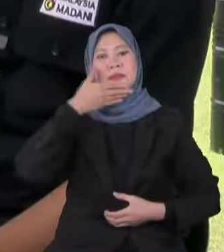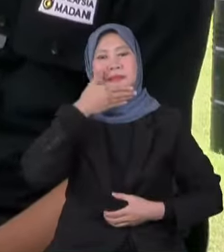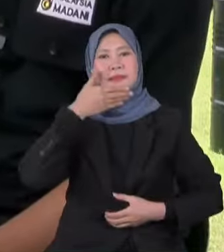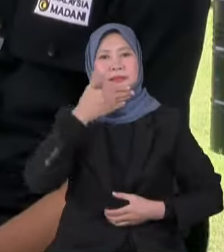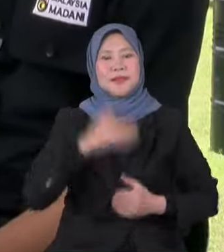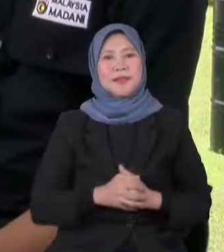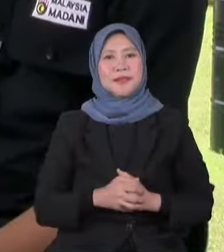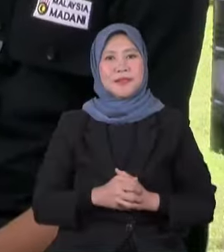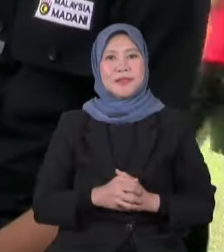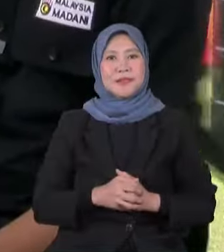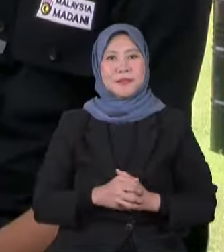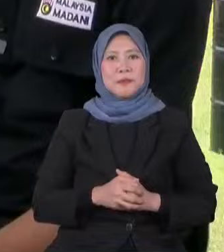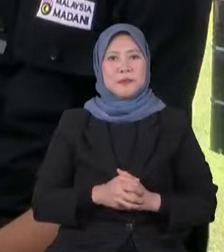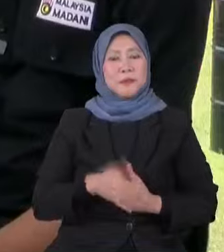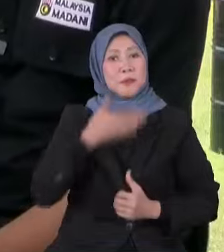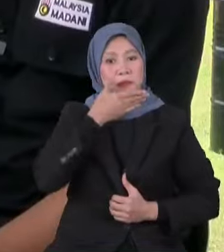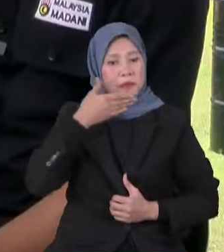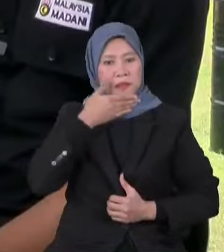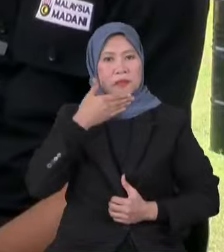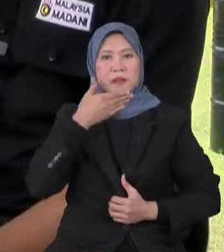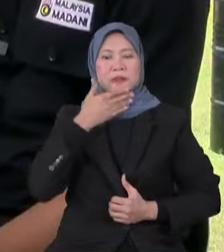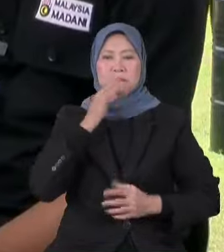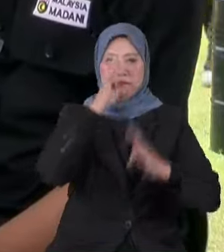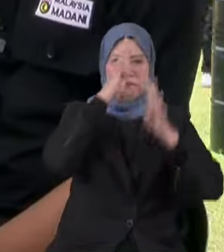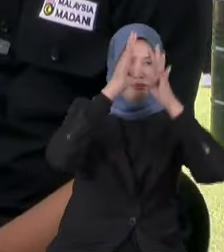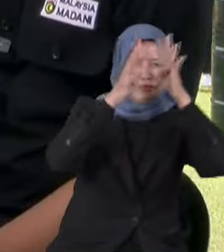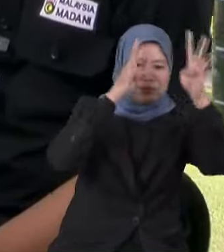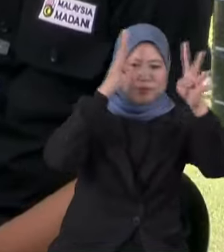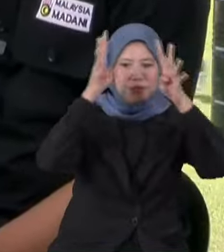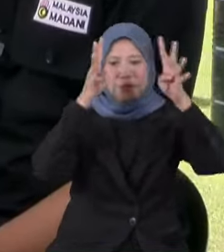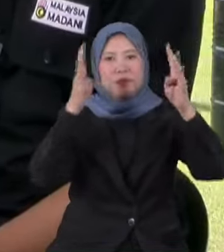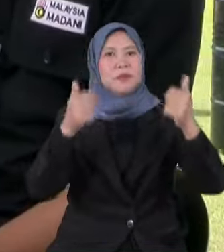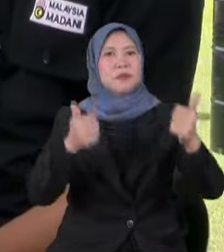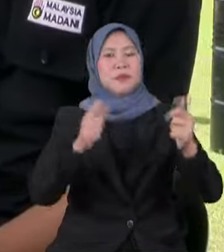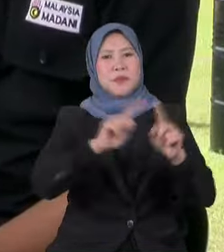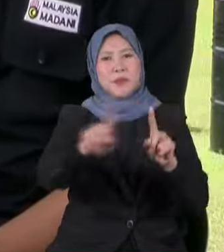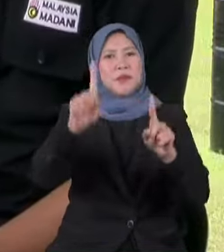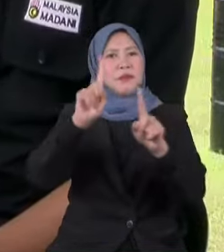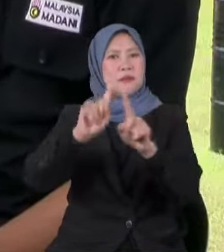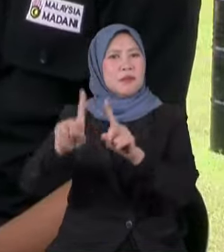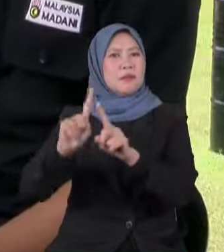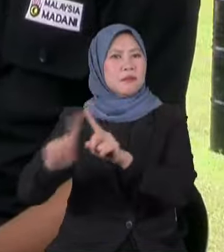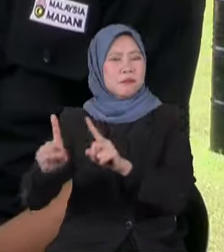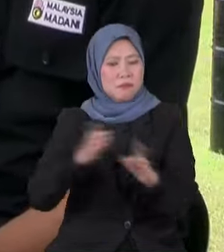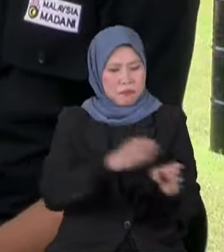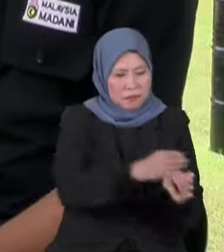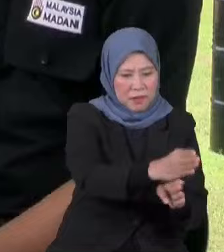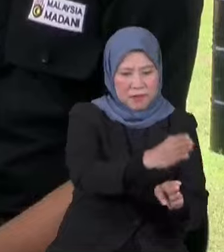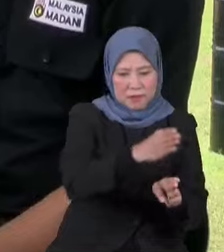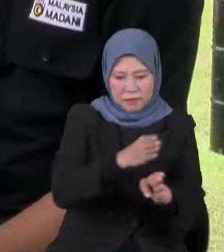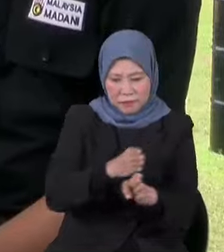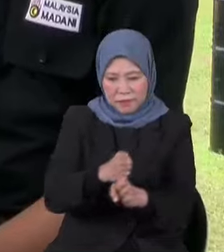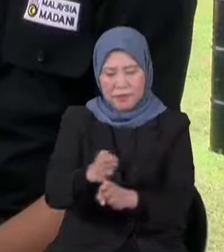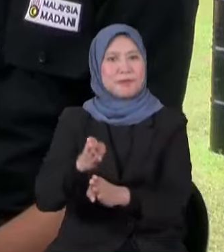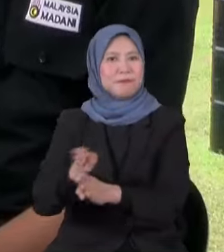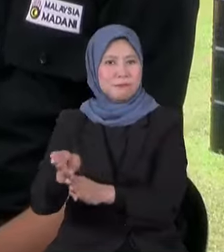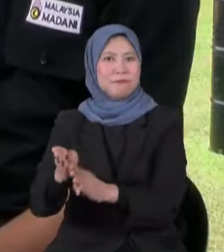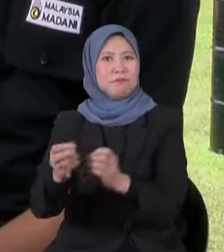bahawa golongan belia kita pada hari ini berevolusi. Betul. Jadi pelbagai sudut, pelbagai bidang. Ya, yang